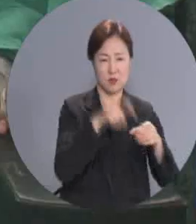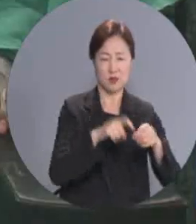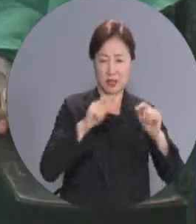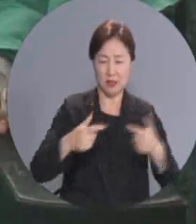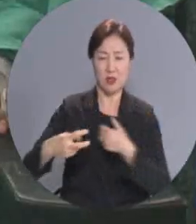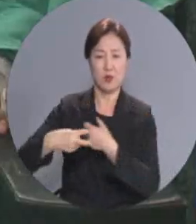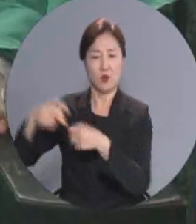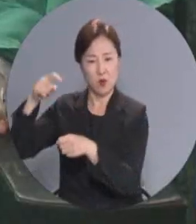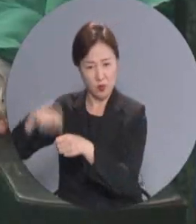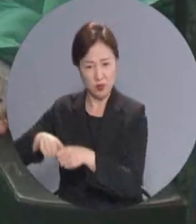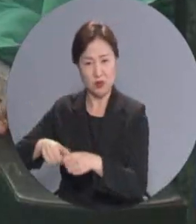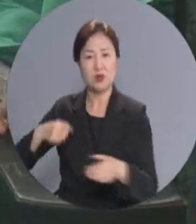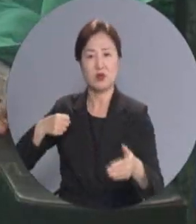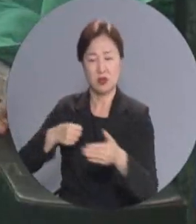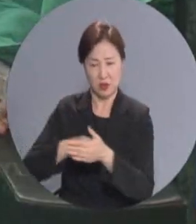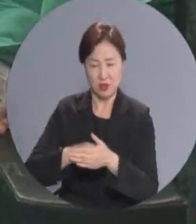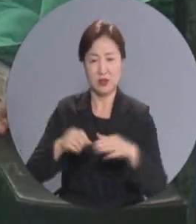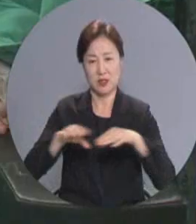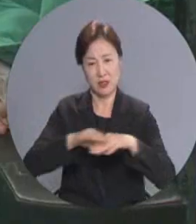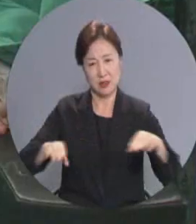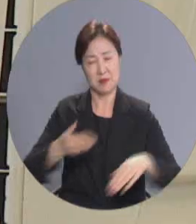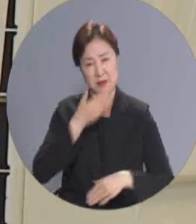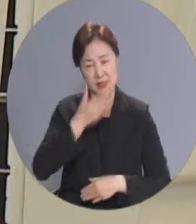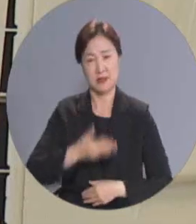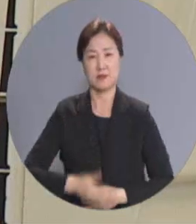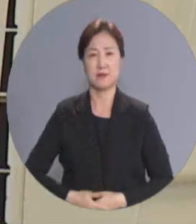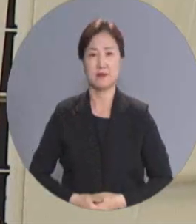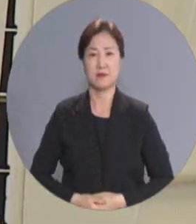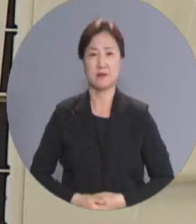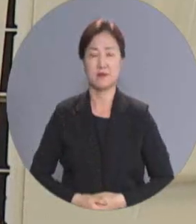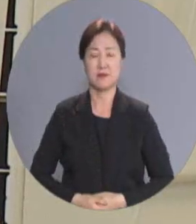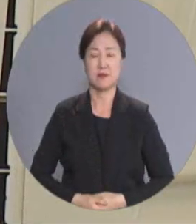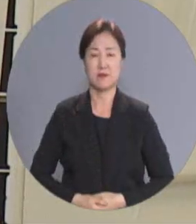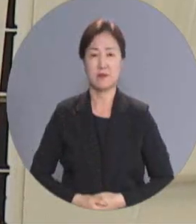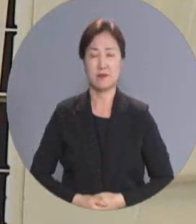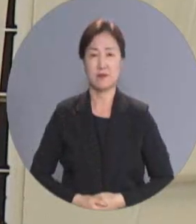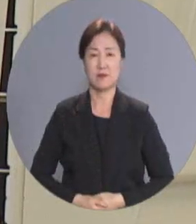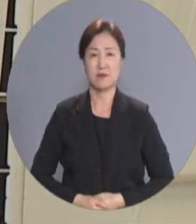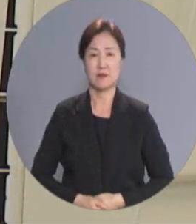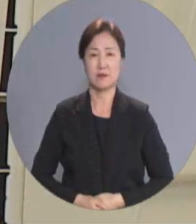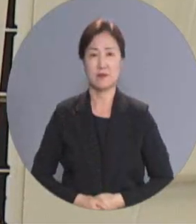결정하는 것만이 봉합책이 될 수 있습니다. MBC 뉴스 최우식입니다.